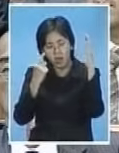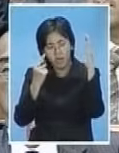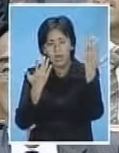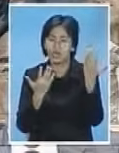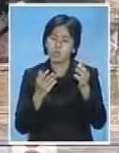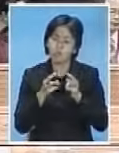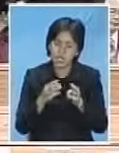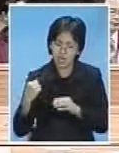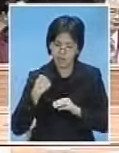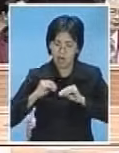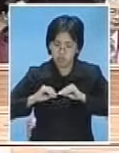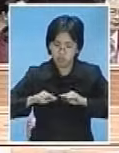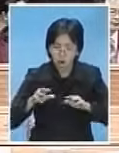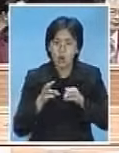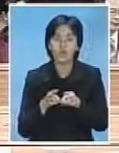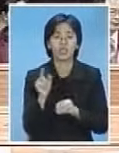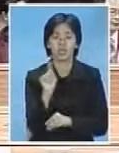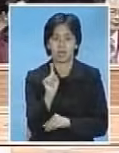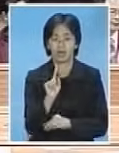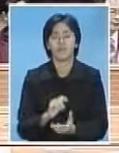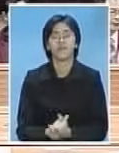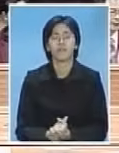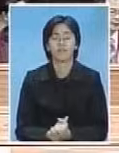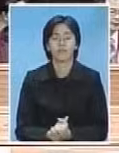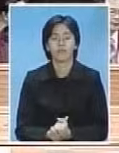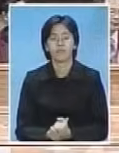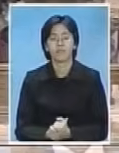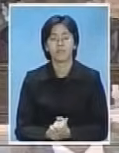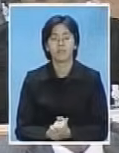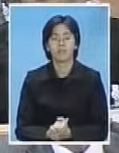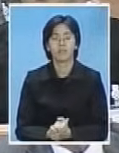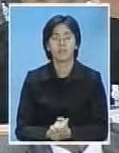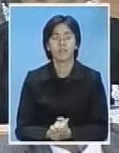ใดเรื่องนี้ไม่ใช่เป็นเรื่องที่